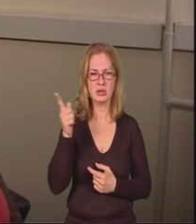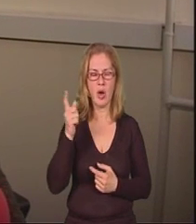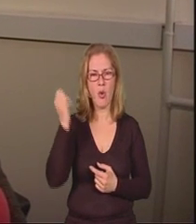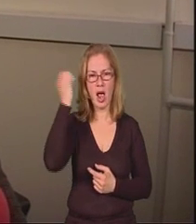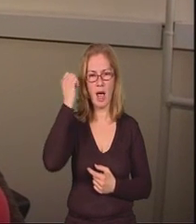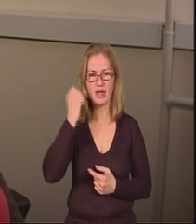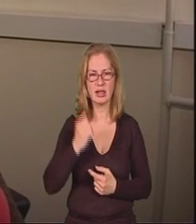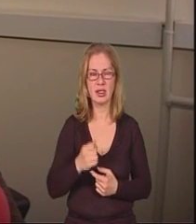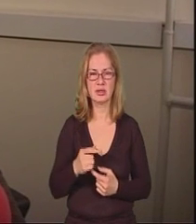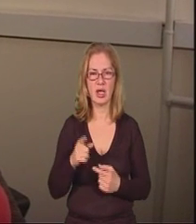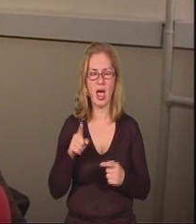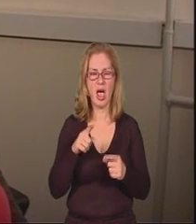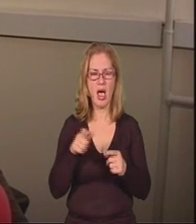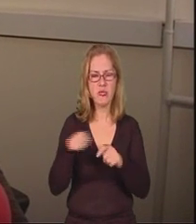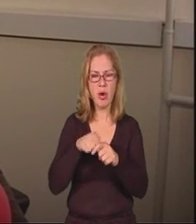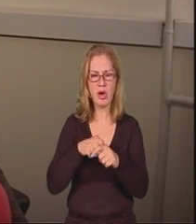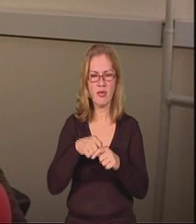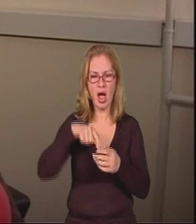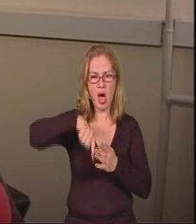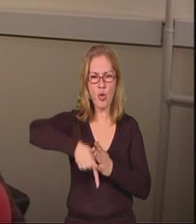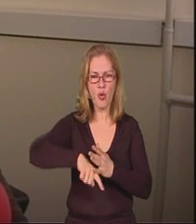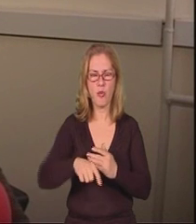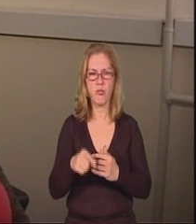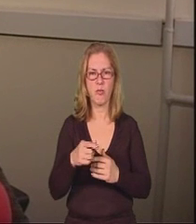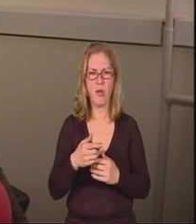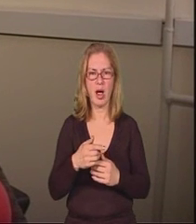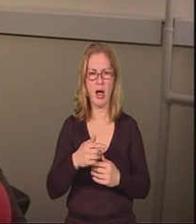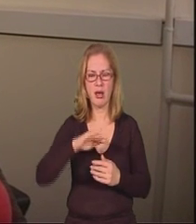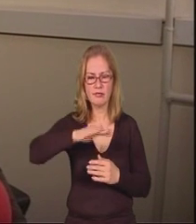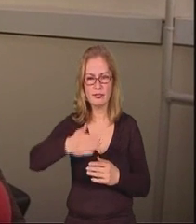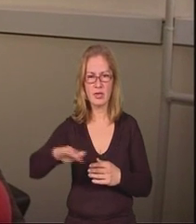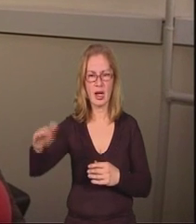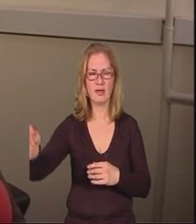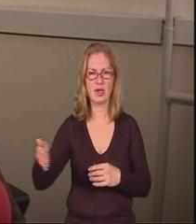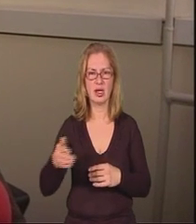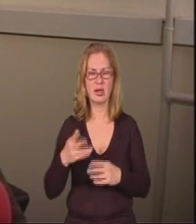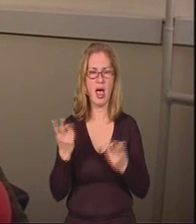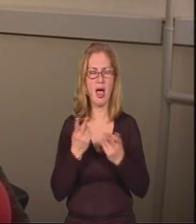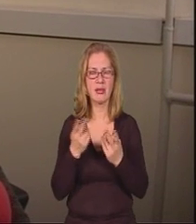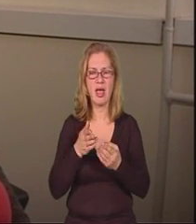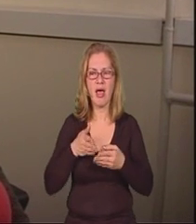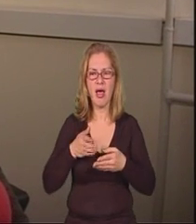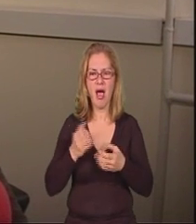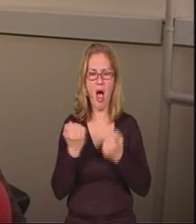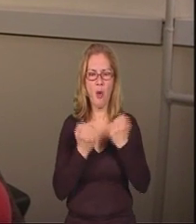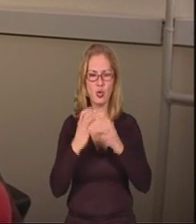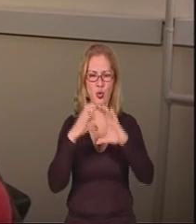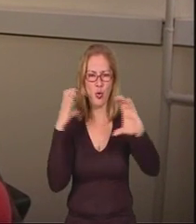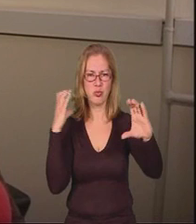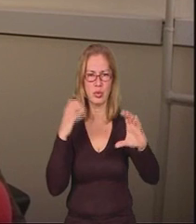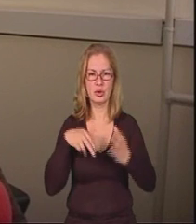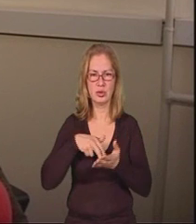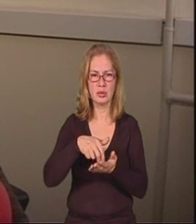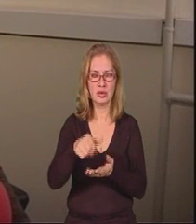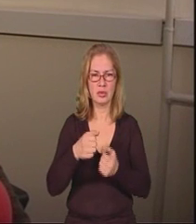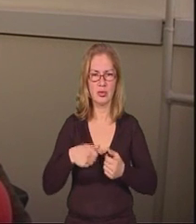naša redovna aktivnost je sanacija udarnih rupa i kolotraga, prvenstveno na linijama gradskog saobraćajnog prevoza, a